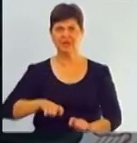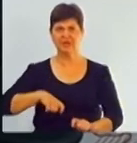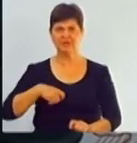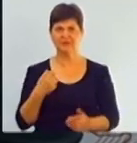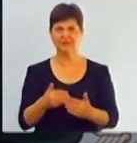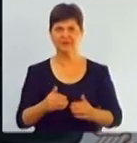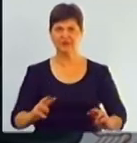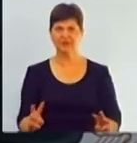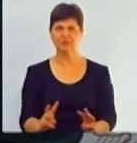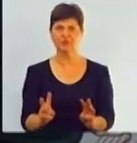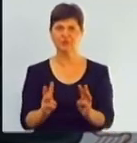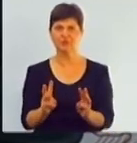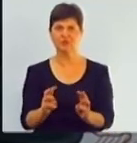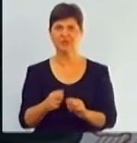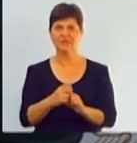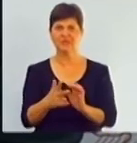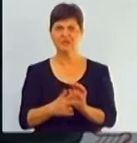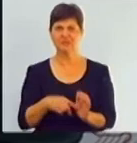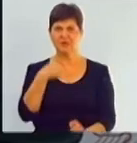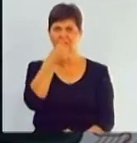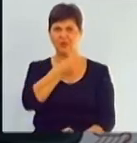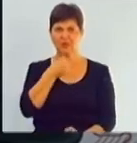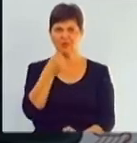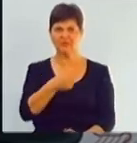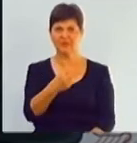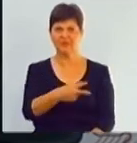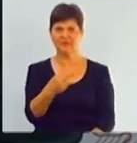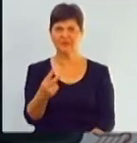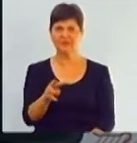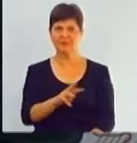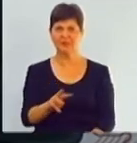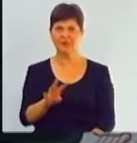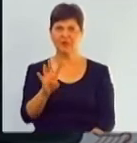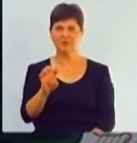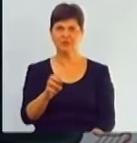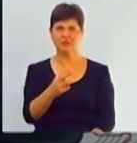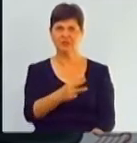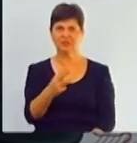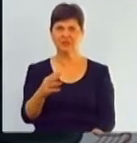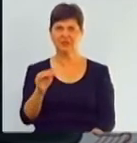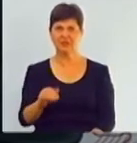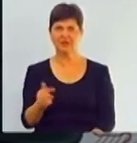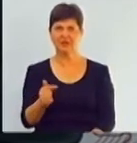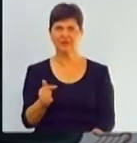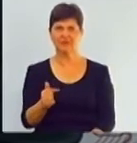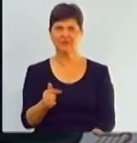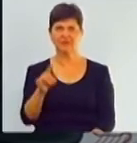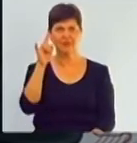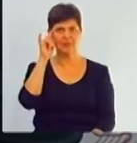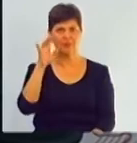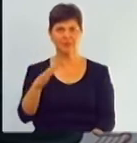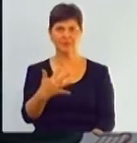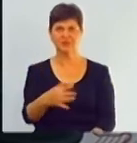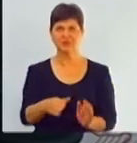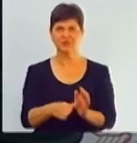які виникли в 2018 році, складають 22 мільйона 433 тисячі гривень, побічні 56